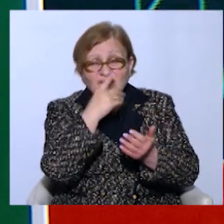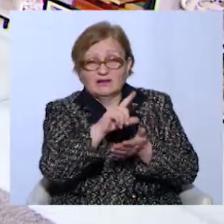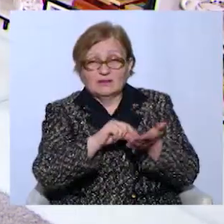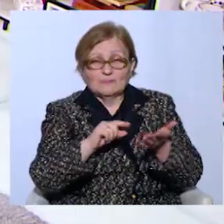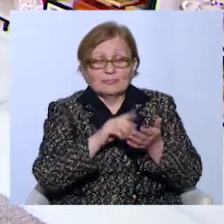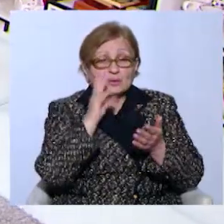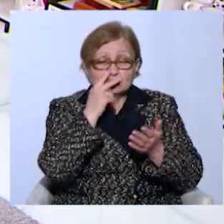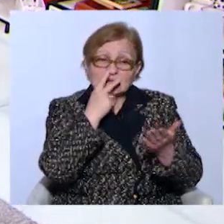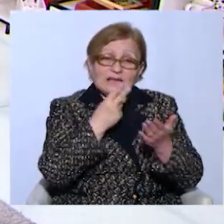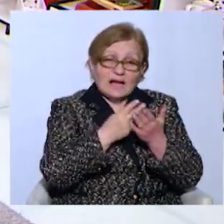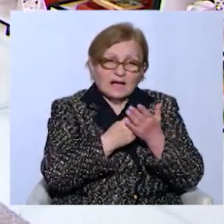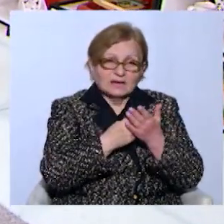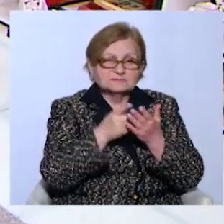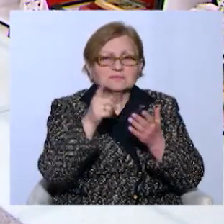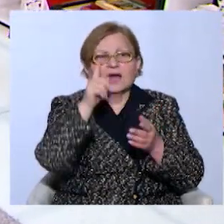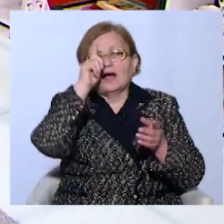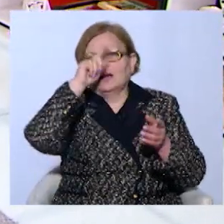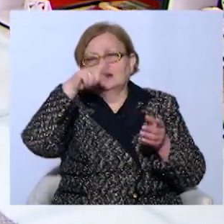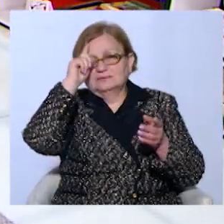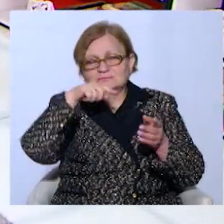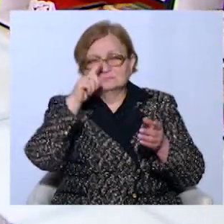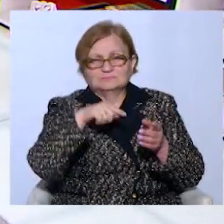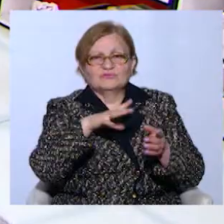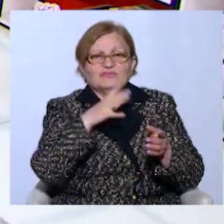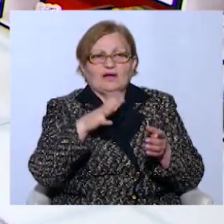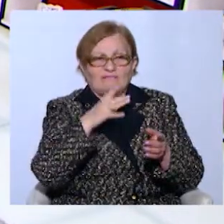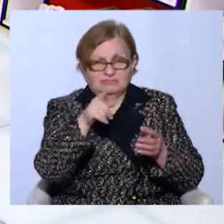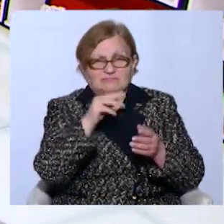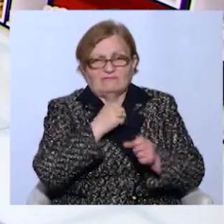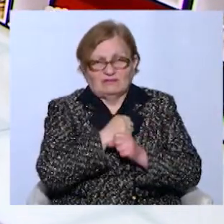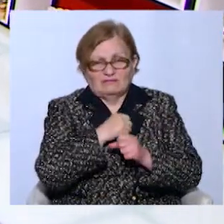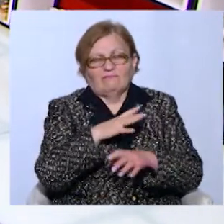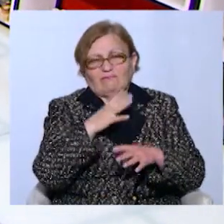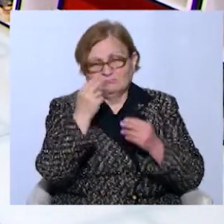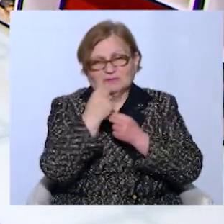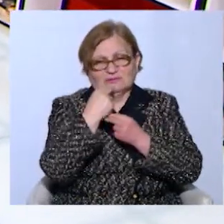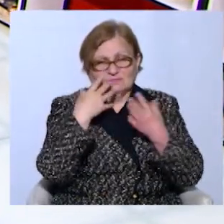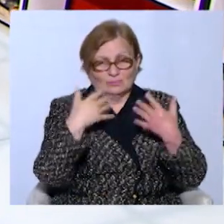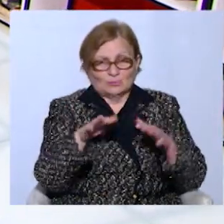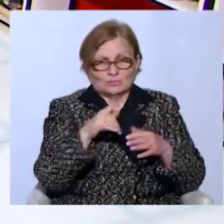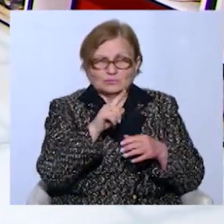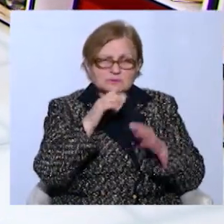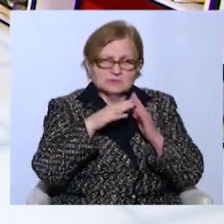რომ ნახავთ თქვენ სახელმძღვანელოებში გაგიხარდებათ. აი აი ეს მაგალითი გააკეთა მოგამასწავლებელმა სწორად.